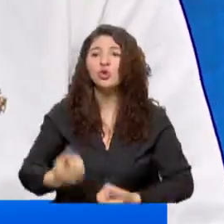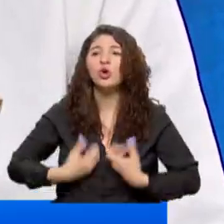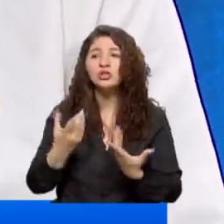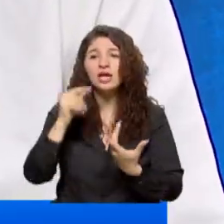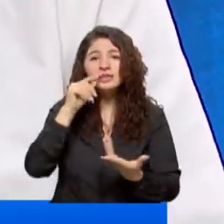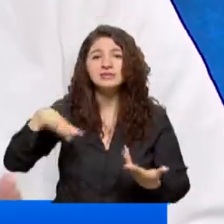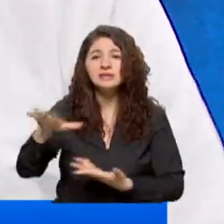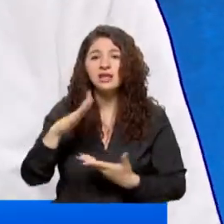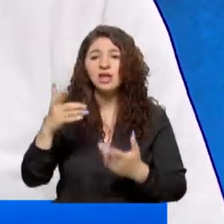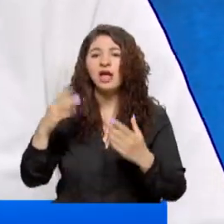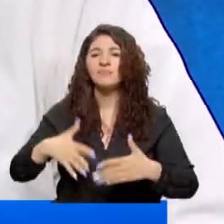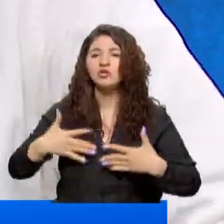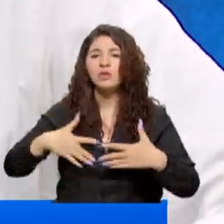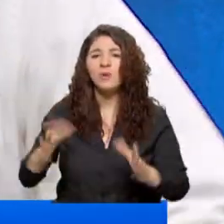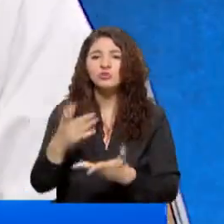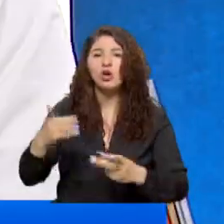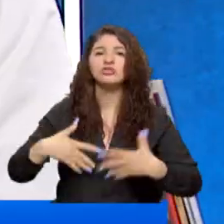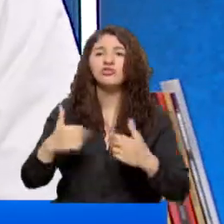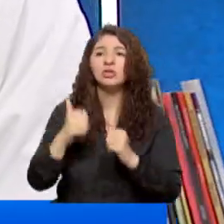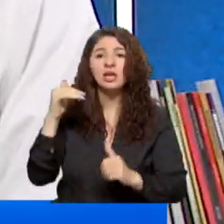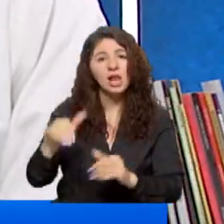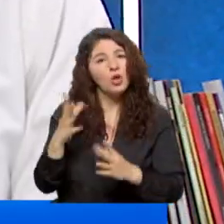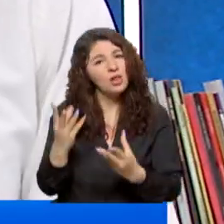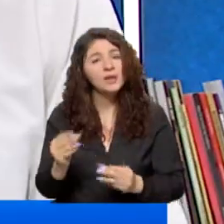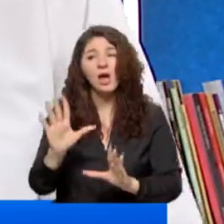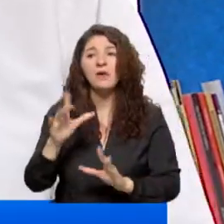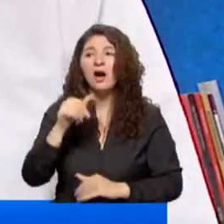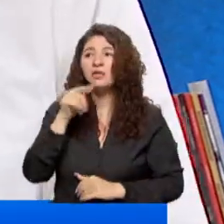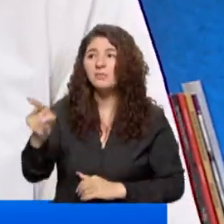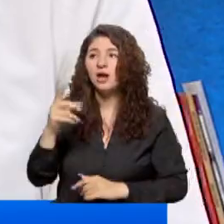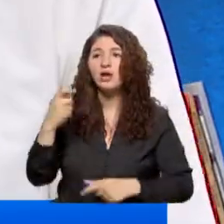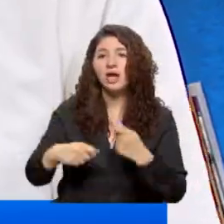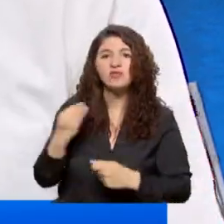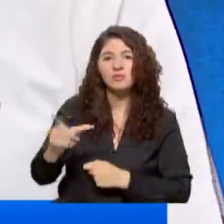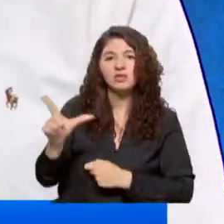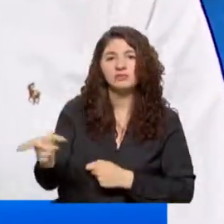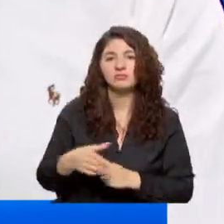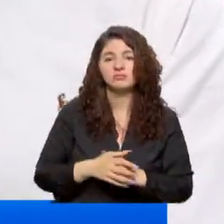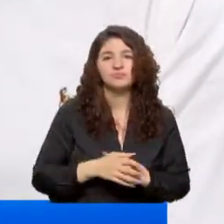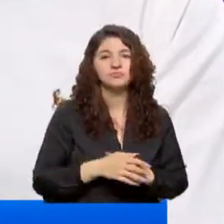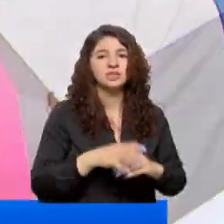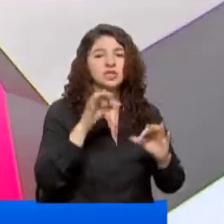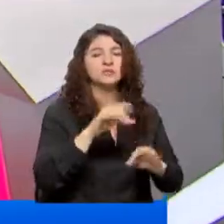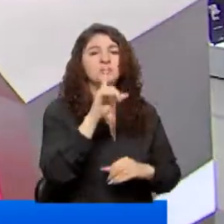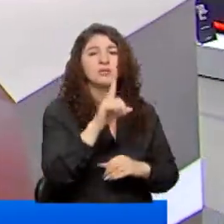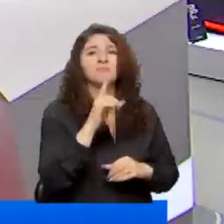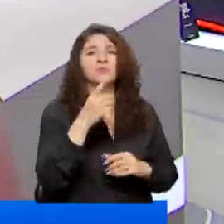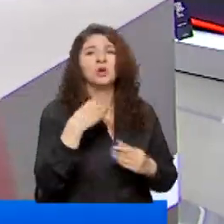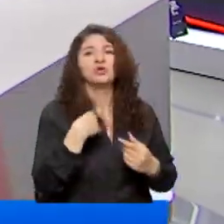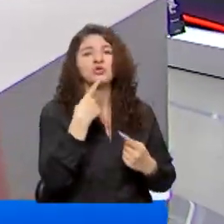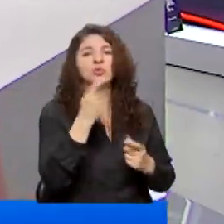üretecek insanlar Şevki kırılmış o şevk geri gelebilir ama adama bir Garanti vermeniz bacağım Şimdi bir de